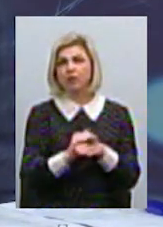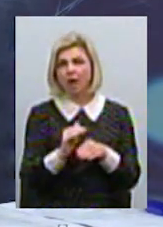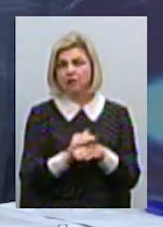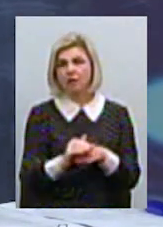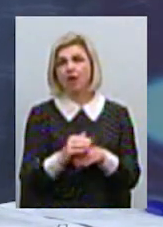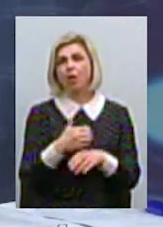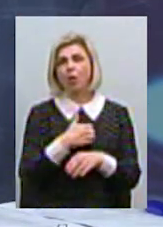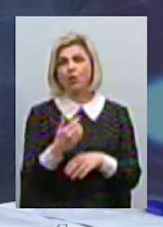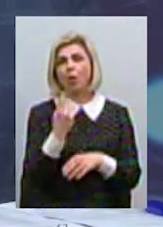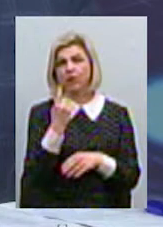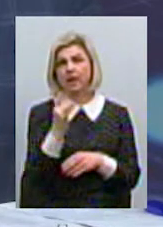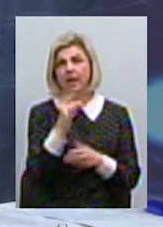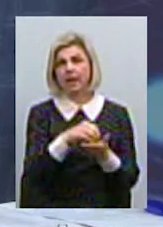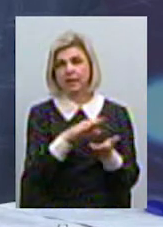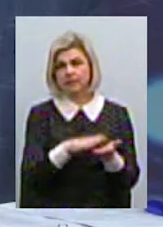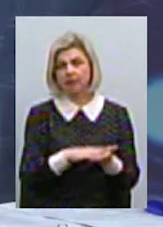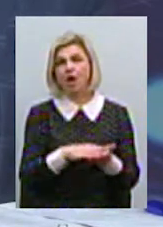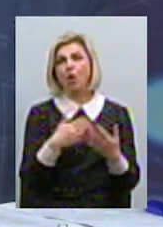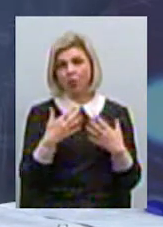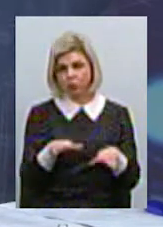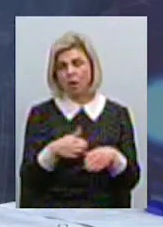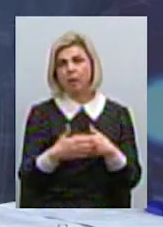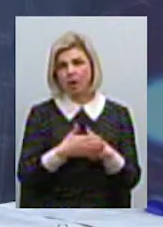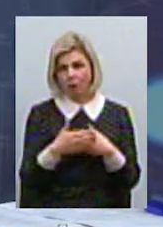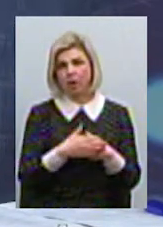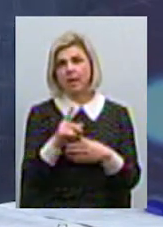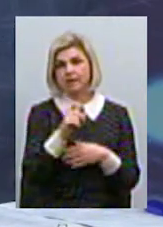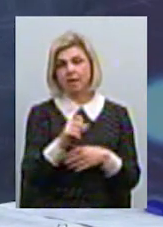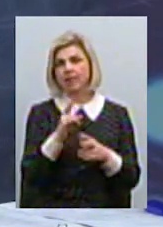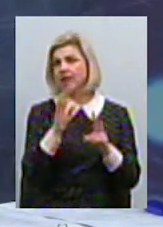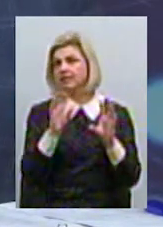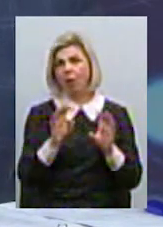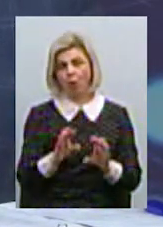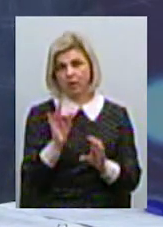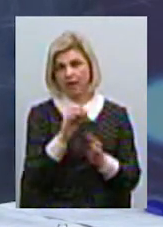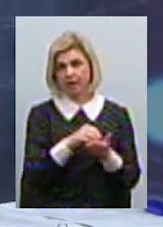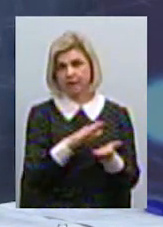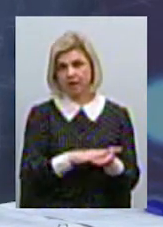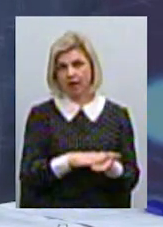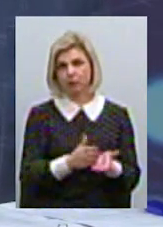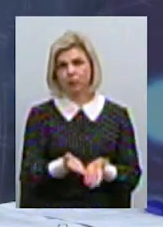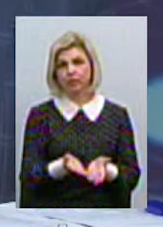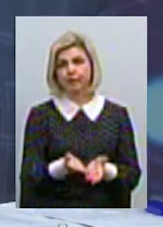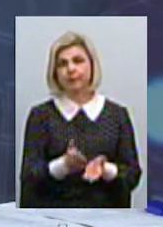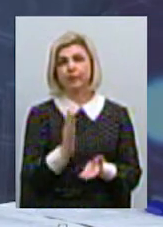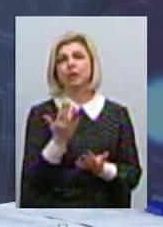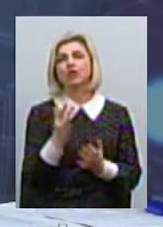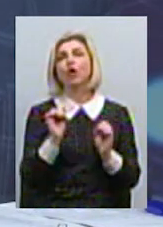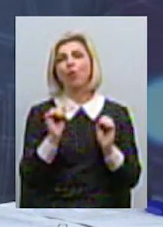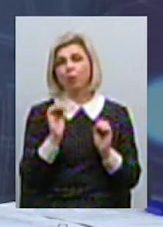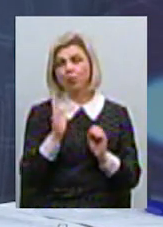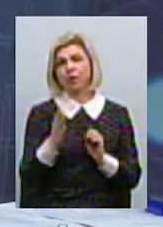один реєстратор поніс покарання за незаконну реєстрацію. Скільки це ще будемо терпіти, це